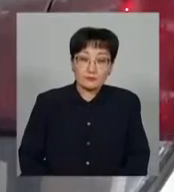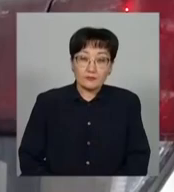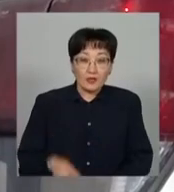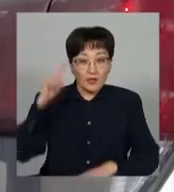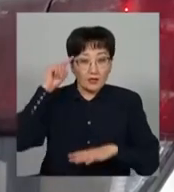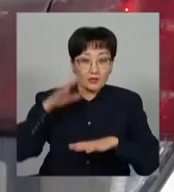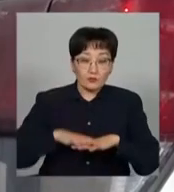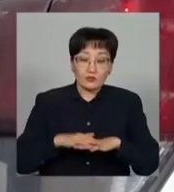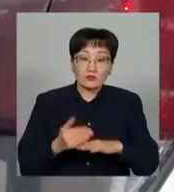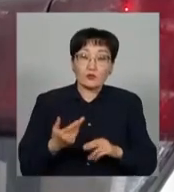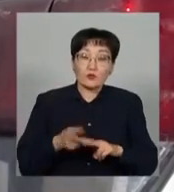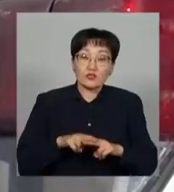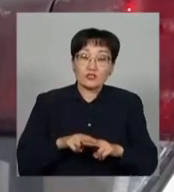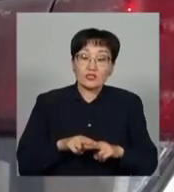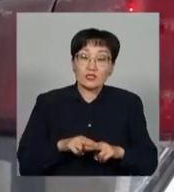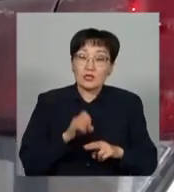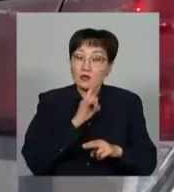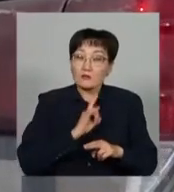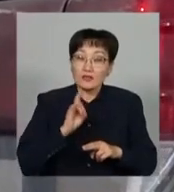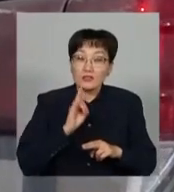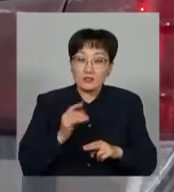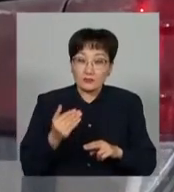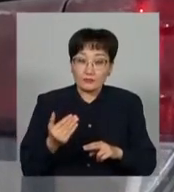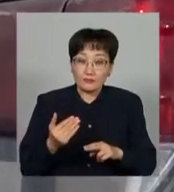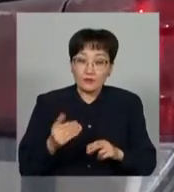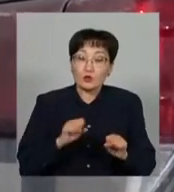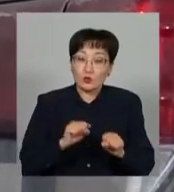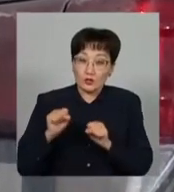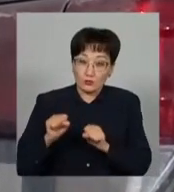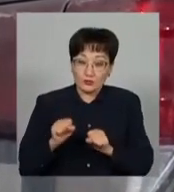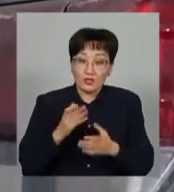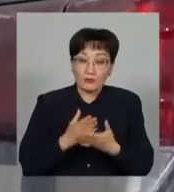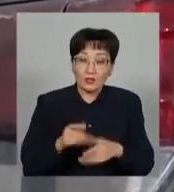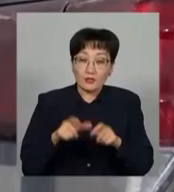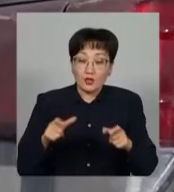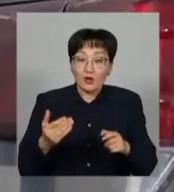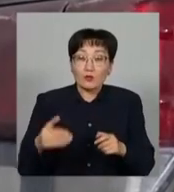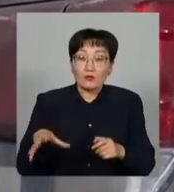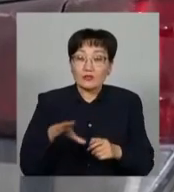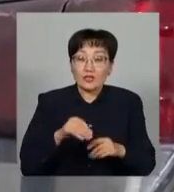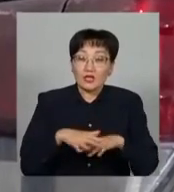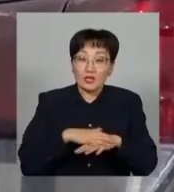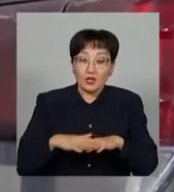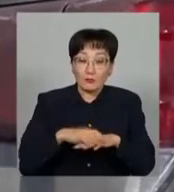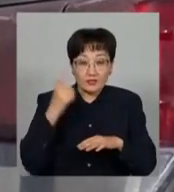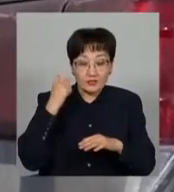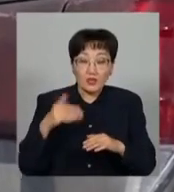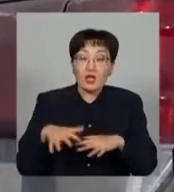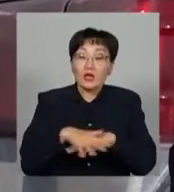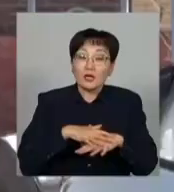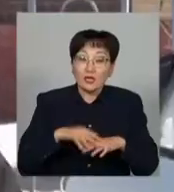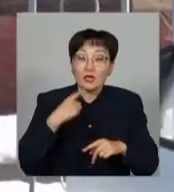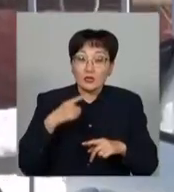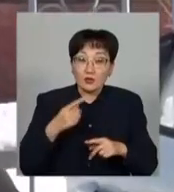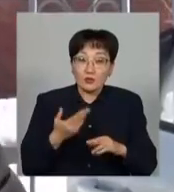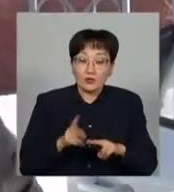Әкімдер мен осы қатынды жаңағы нетіп отырған қорғап қоршап отырған адамдардың оны бүткіл халық біліп отыр. Оны бүткіл халық айтып